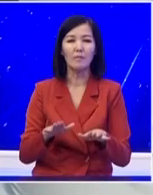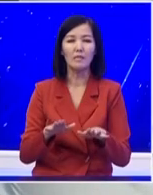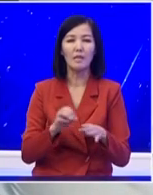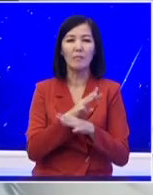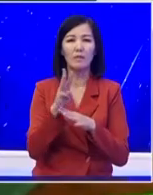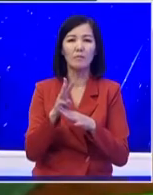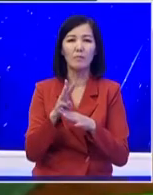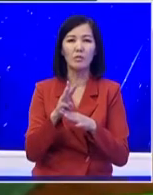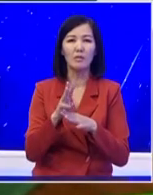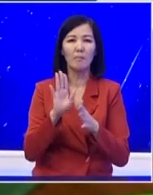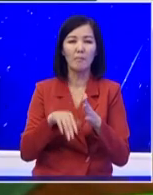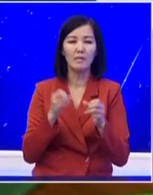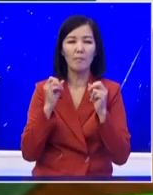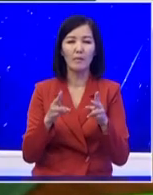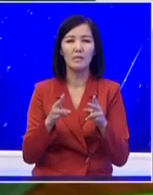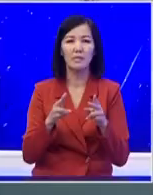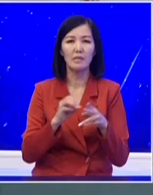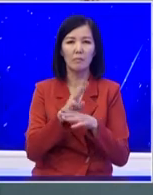обеспечены все меры безопасности.